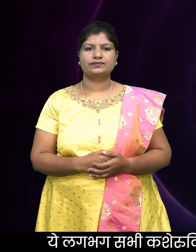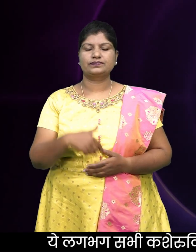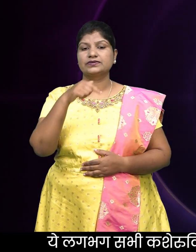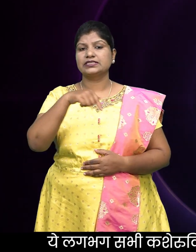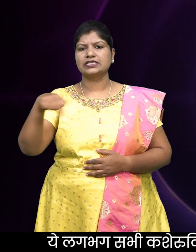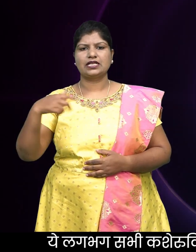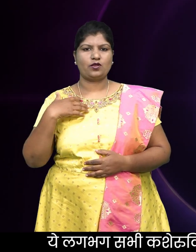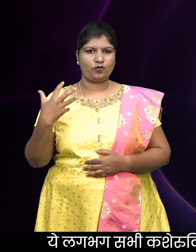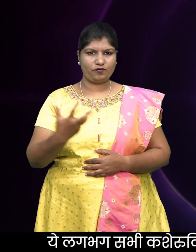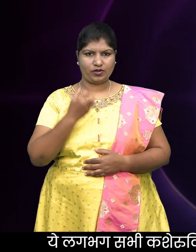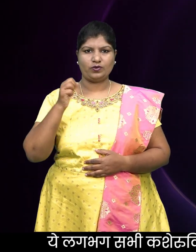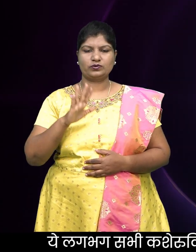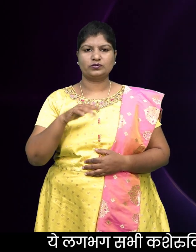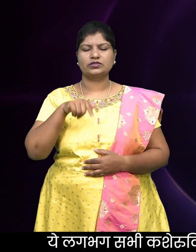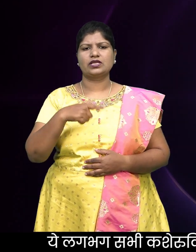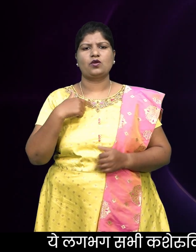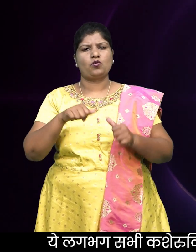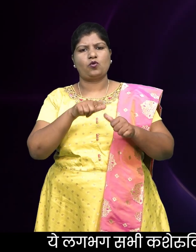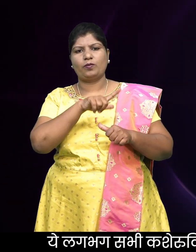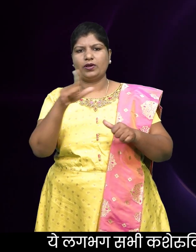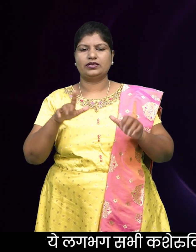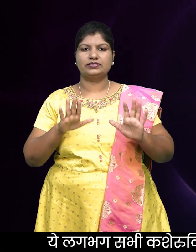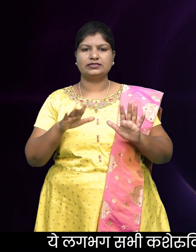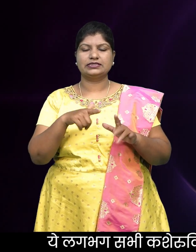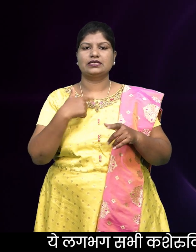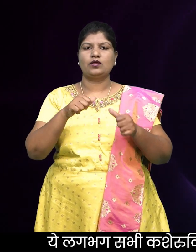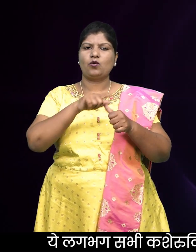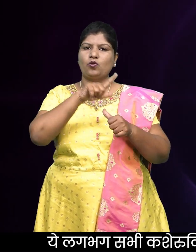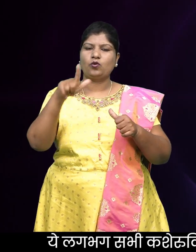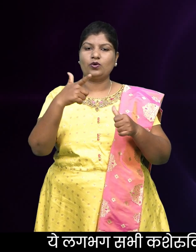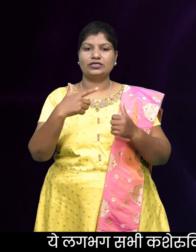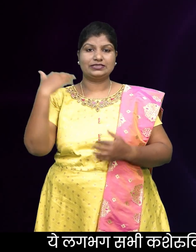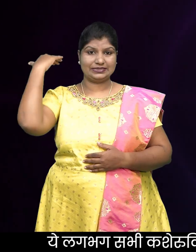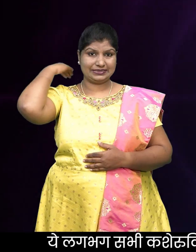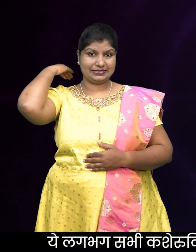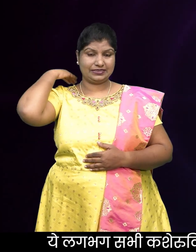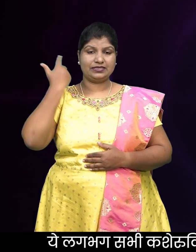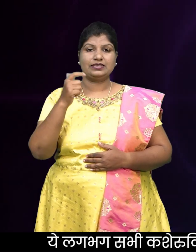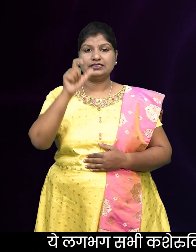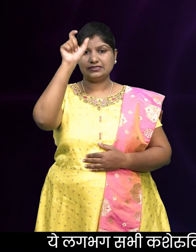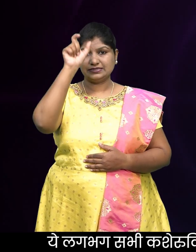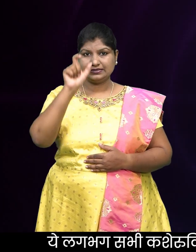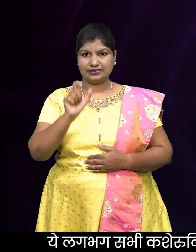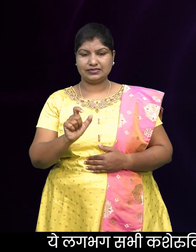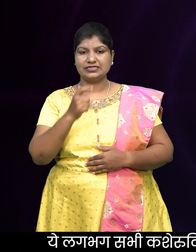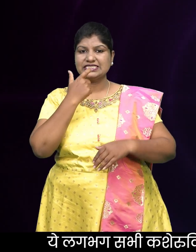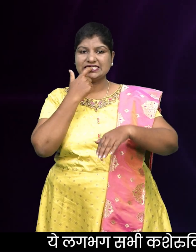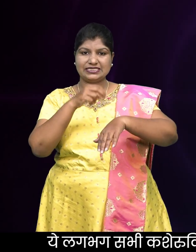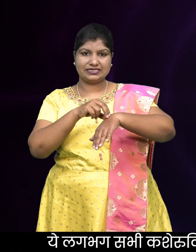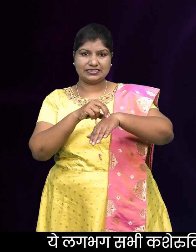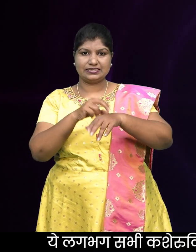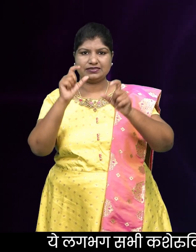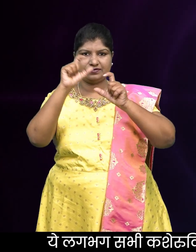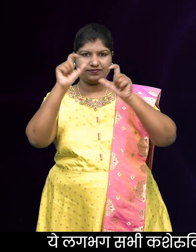ये लगभग सभी कशेरुकियों को पाए जाते हैं और मुख्य शरीर संरचना बनाते